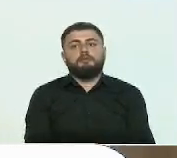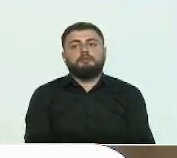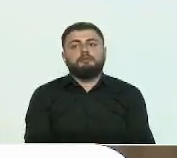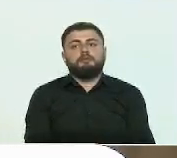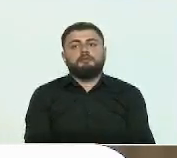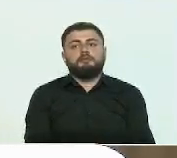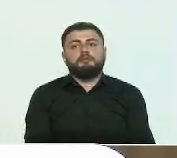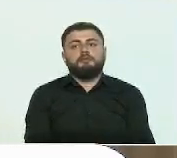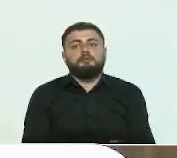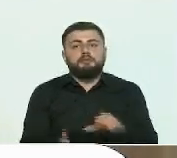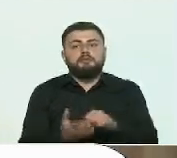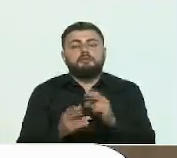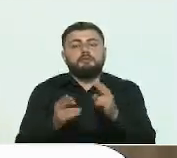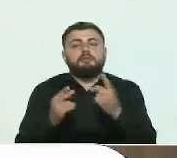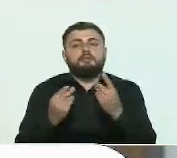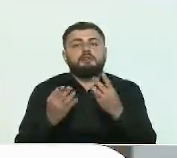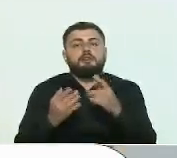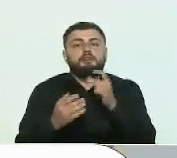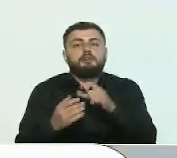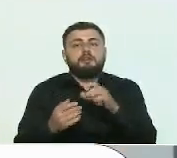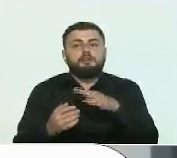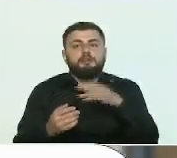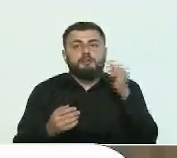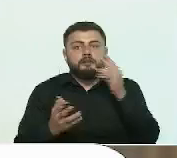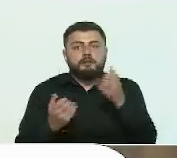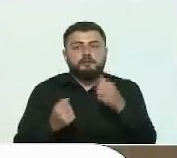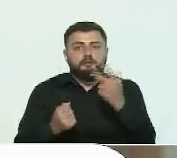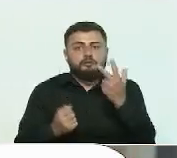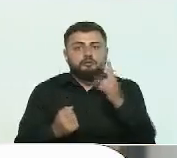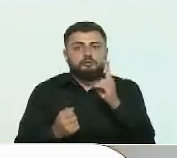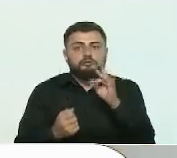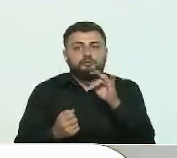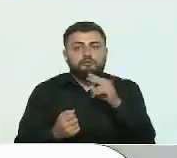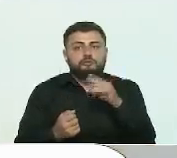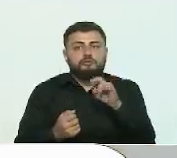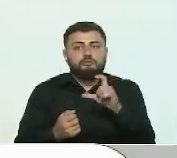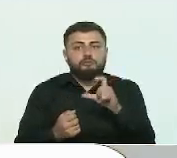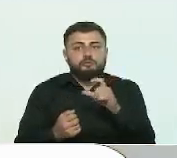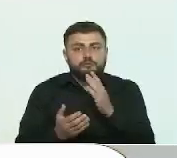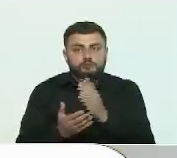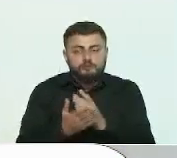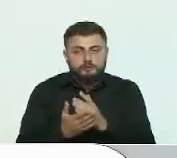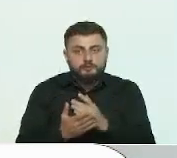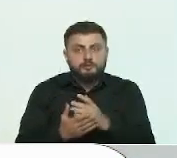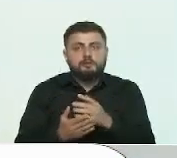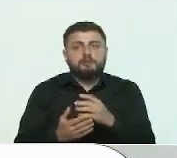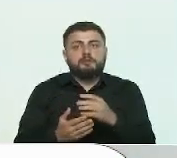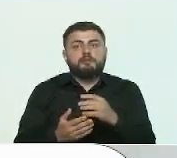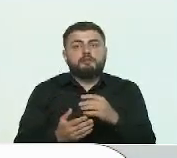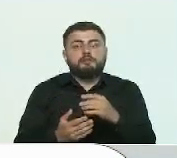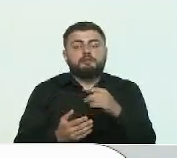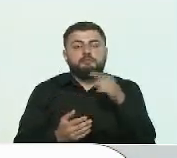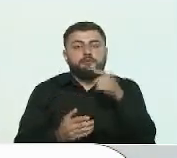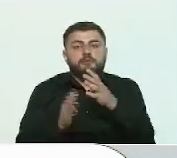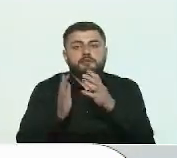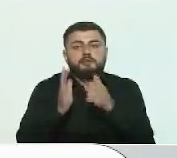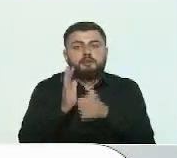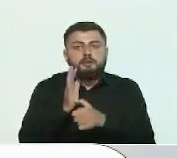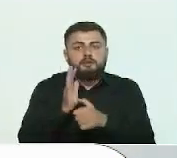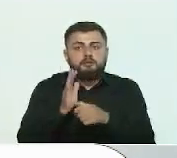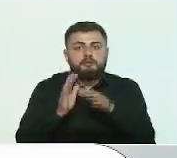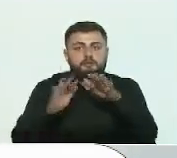neçə şagird təhsil ala biləcək? Məktəb 3 korpusdan ibarətdir, 4 mərtəbəli olmaqla 1600 yerlik